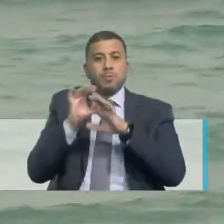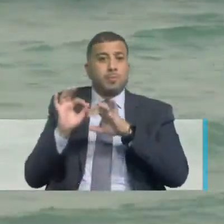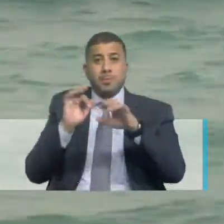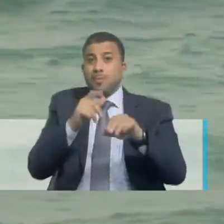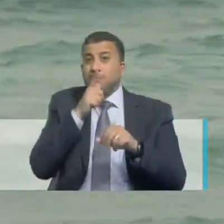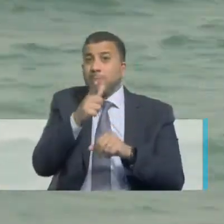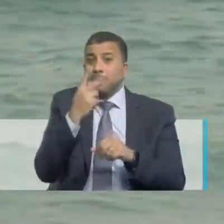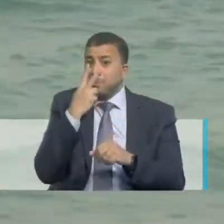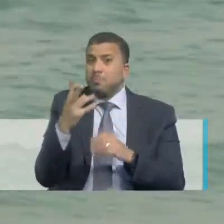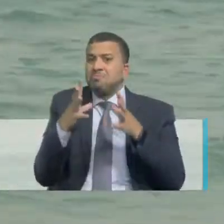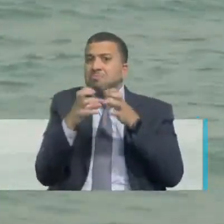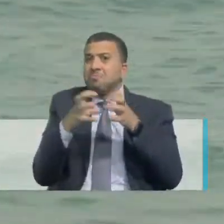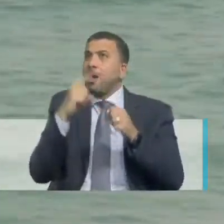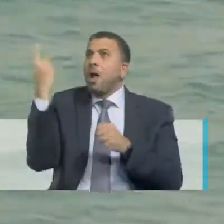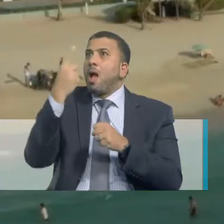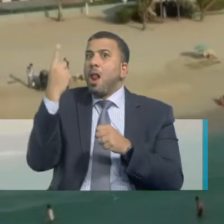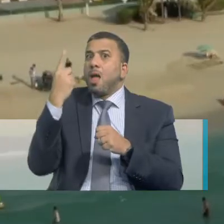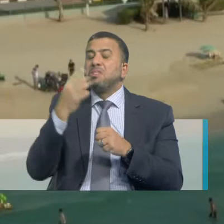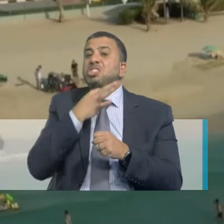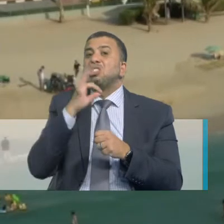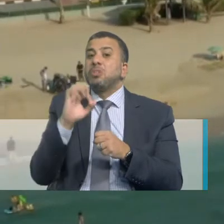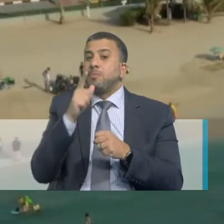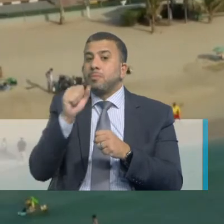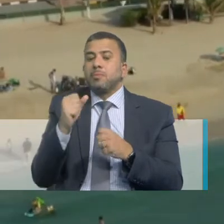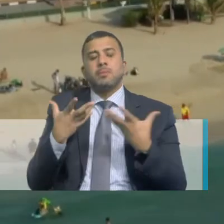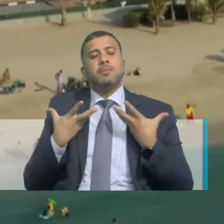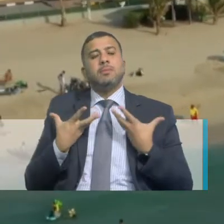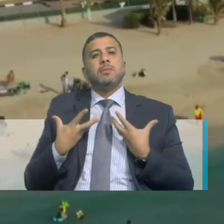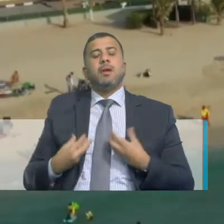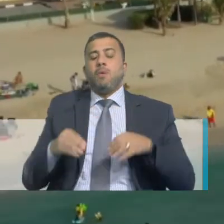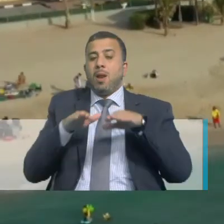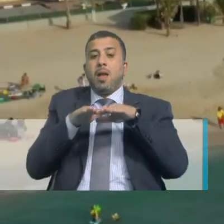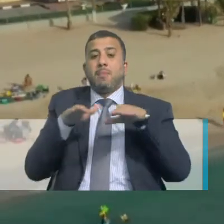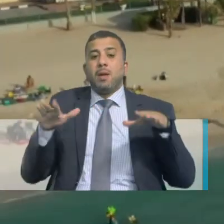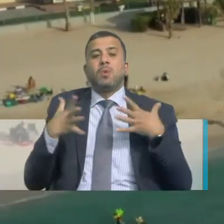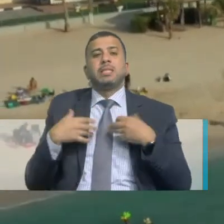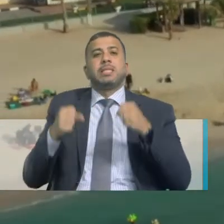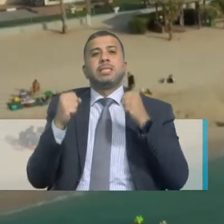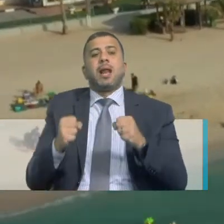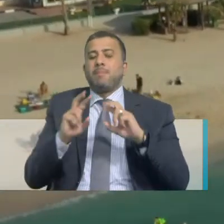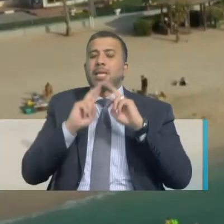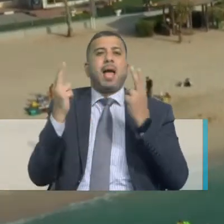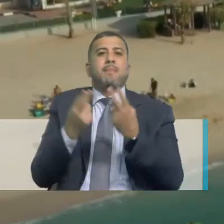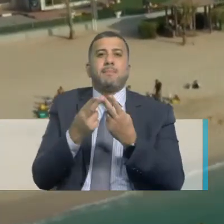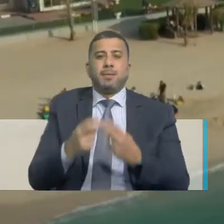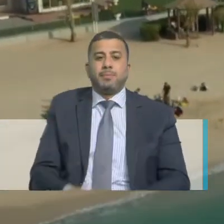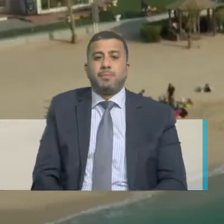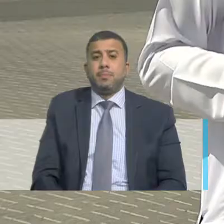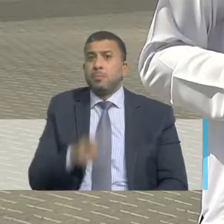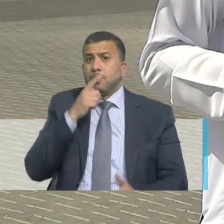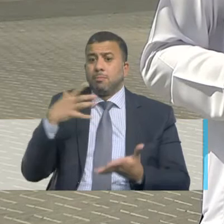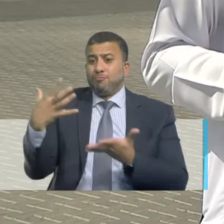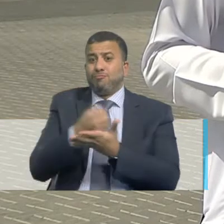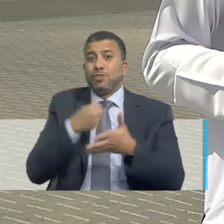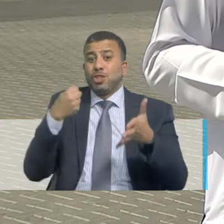وفقا للمواصفات العالمية العصرية وعوامل الراحة والأمان والسلامة العامة. إذن حصول